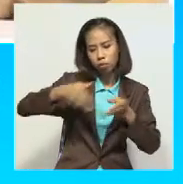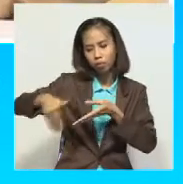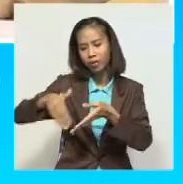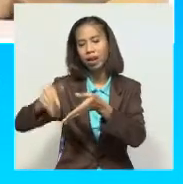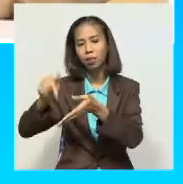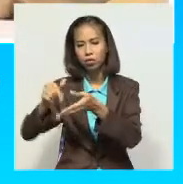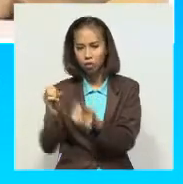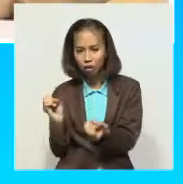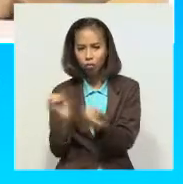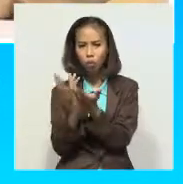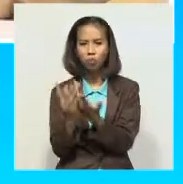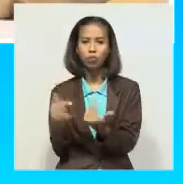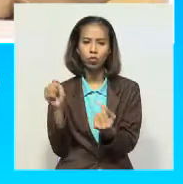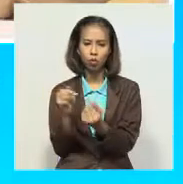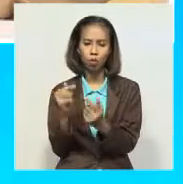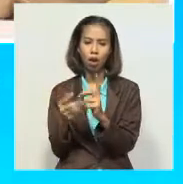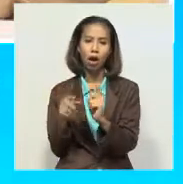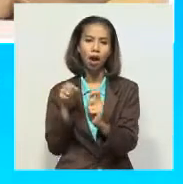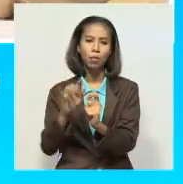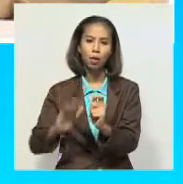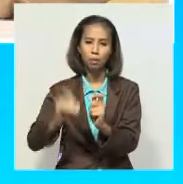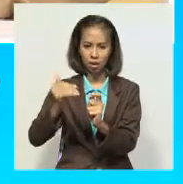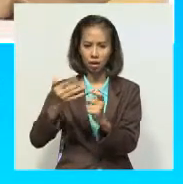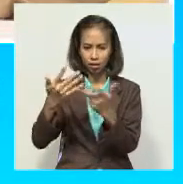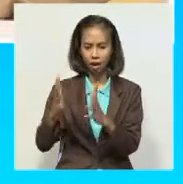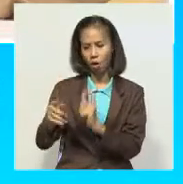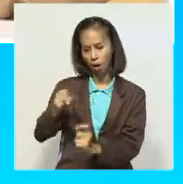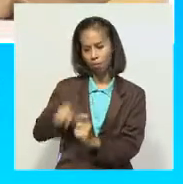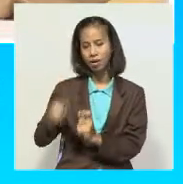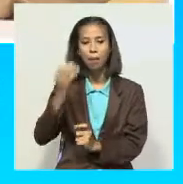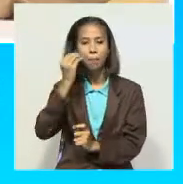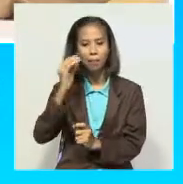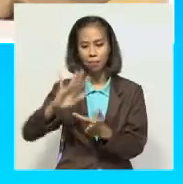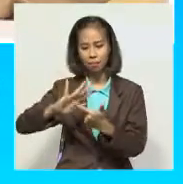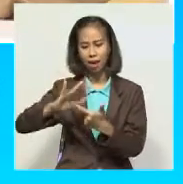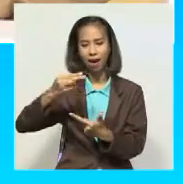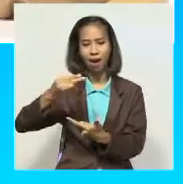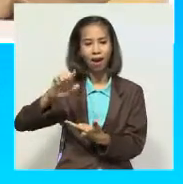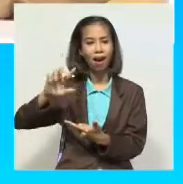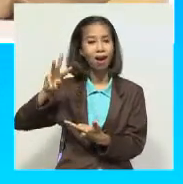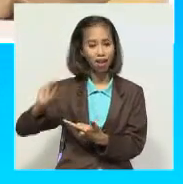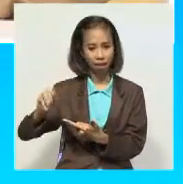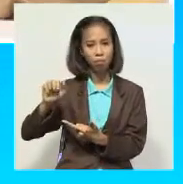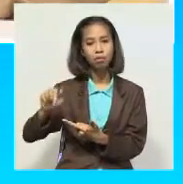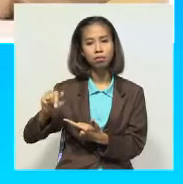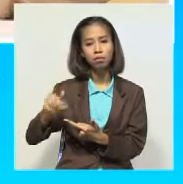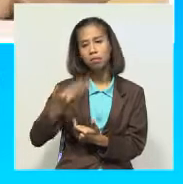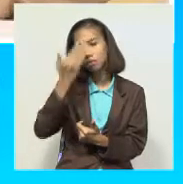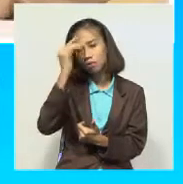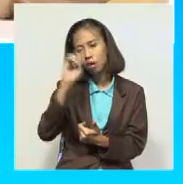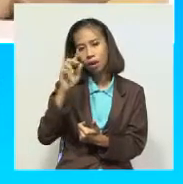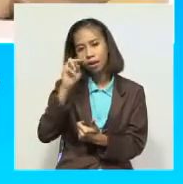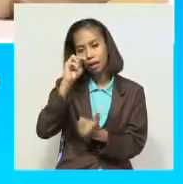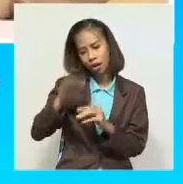อีกอำเภอหนึ่งก็คือจากบ้านลาดมาแล้วก็อำเภอเมืองแล้วก็ไปลงทะเลที่บ้านแหลมนะคะก็จะมีผลกระทบในระดับที่คือน้ำค่อยๆสูง